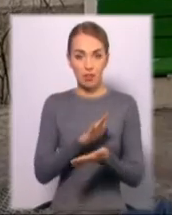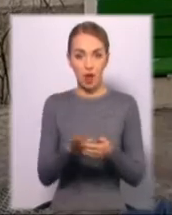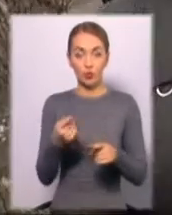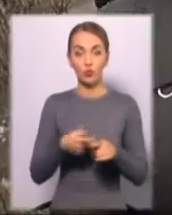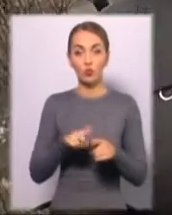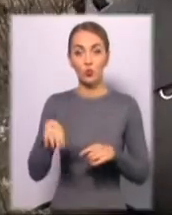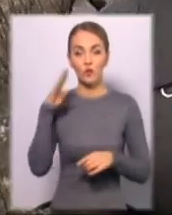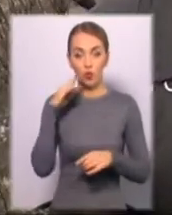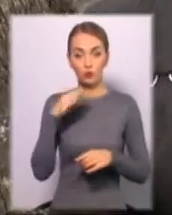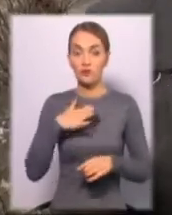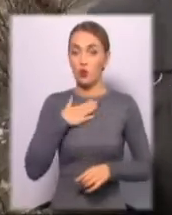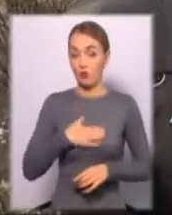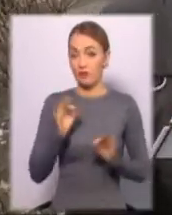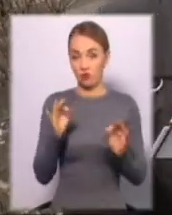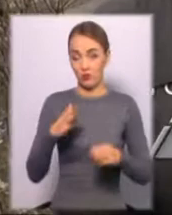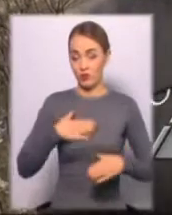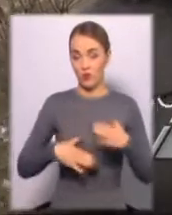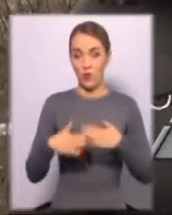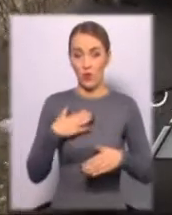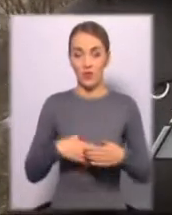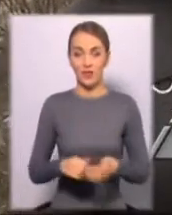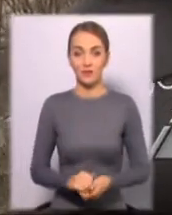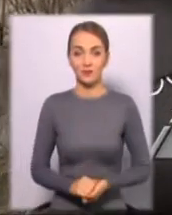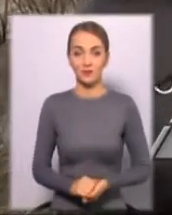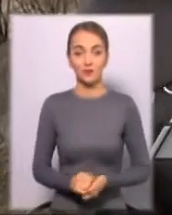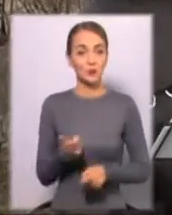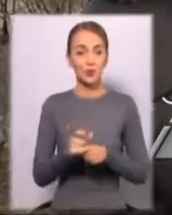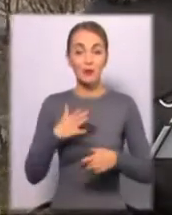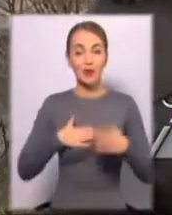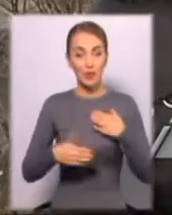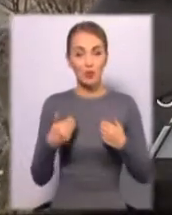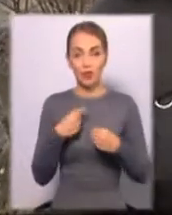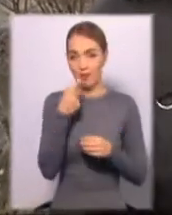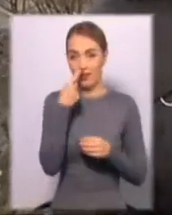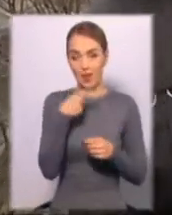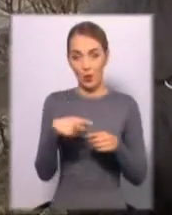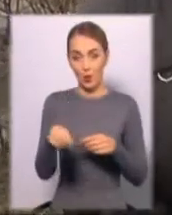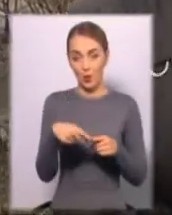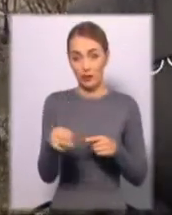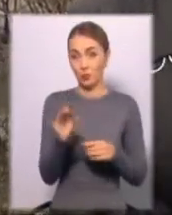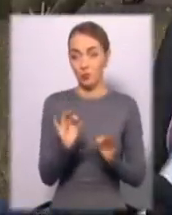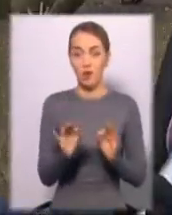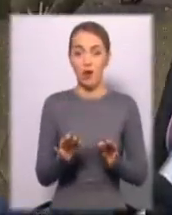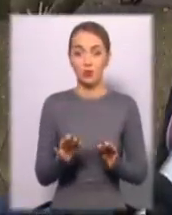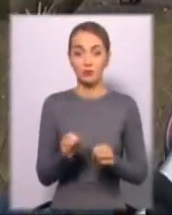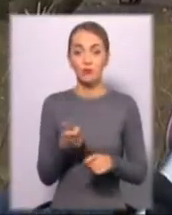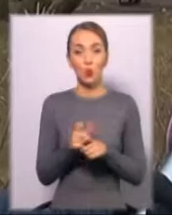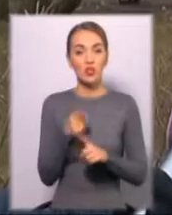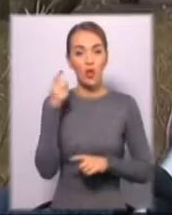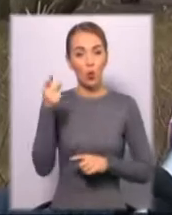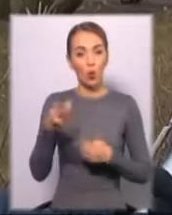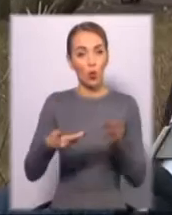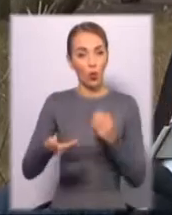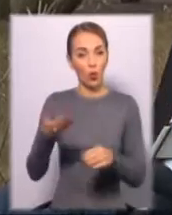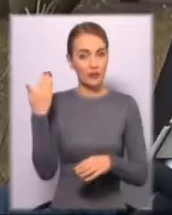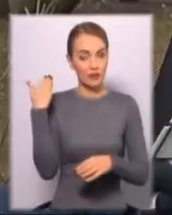воду. Задоволений, звичайно задоволений. Дуже приємно, нам недалеко тут ходити, і нормально. Дуже далеко ходили по